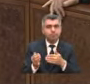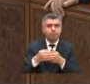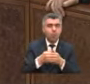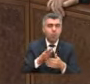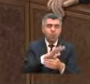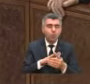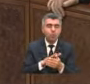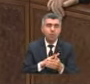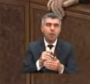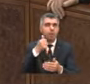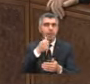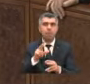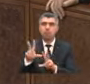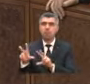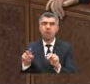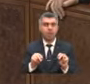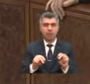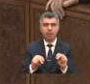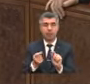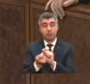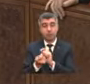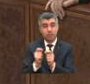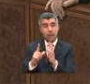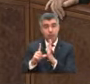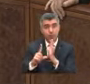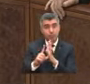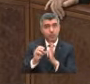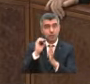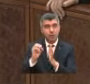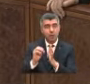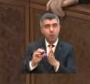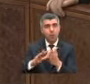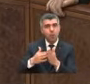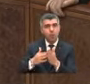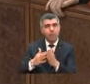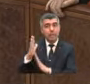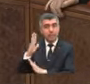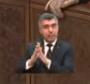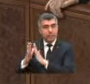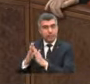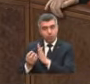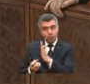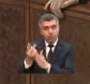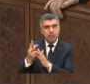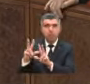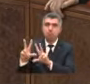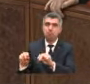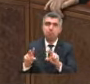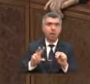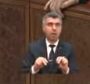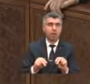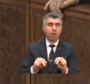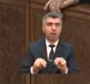جريمه. لذلك فالقانون الجنائي ما بقاش كافي لان تيهضر على الجريمه بالمواصفات التقليديه. يعني المجال العمومي هو الشارع العام،